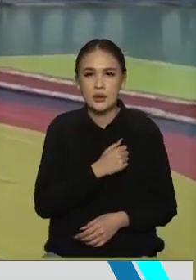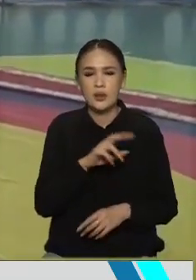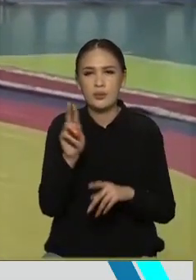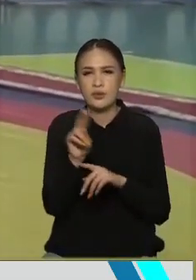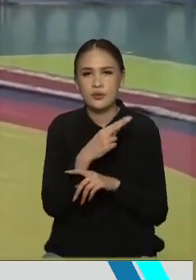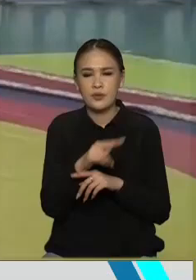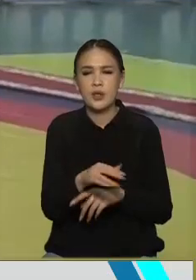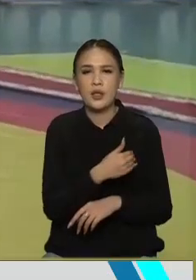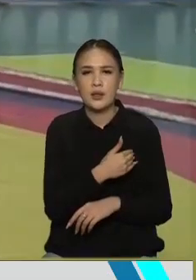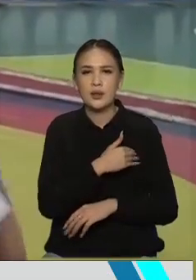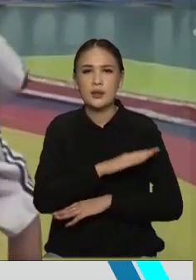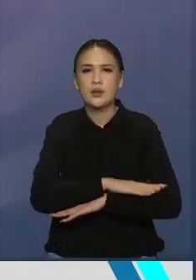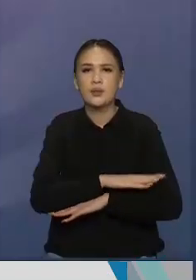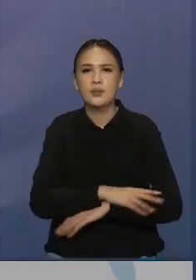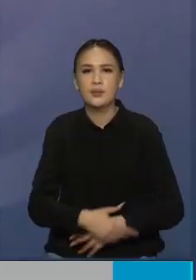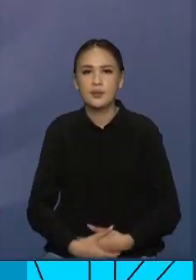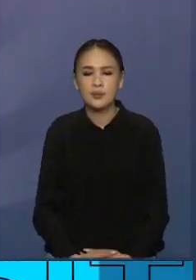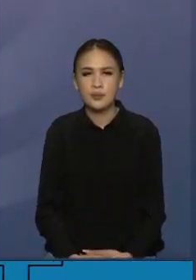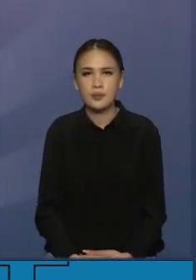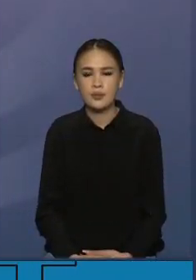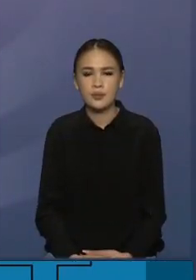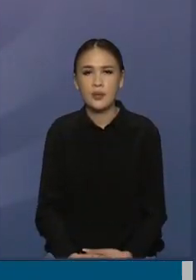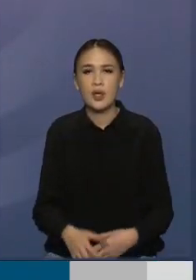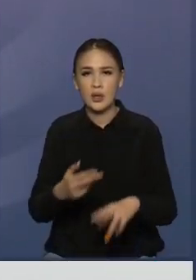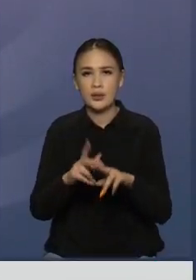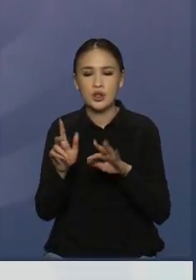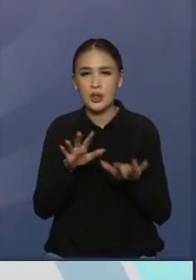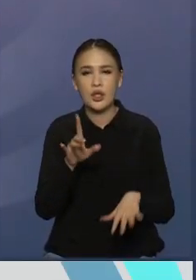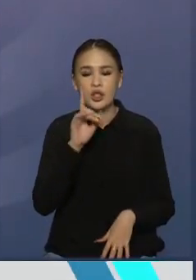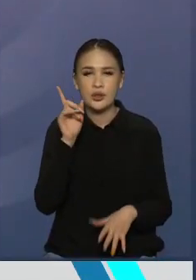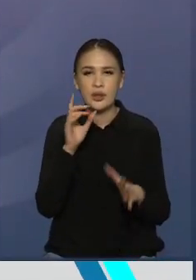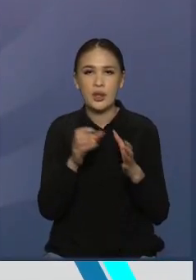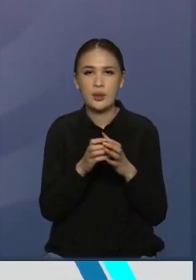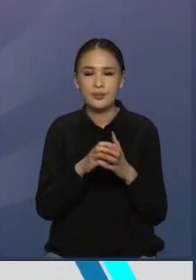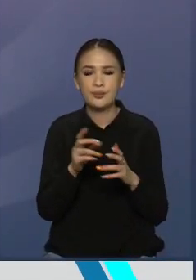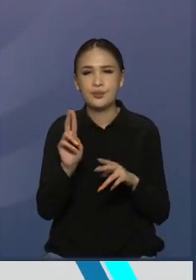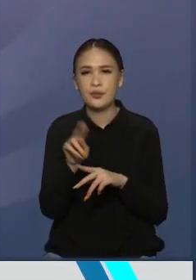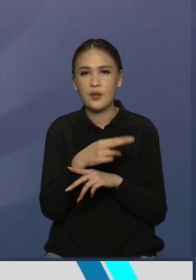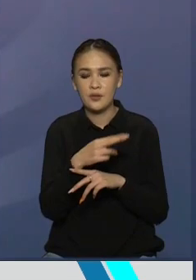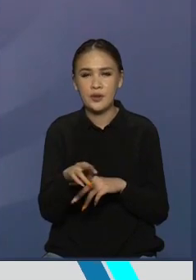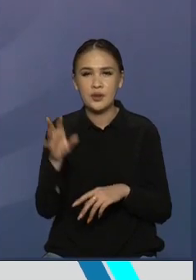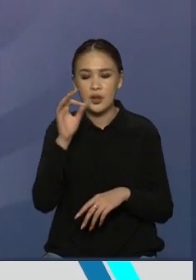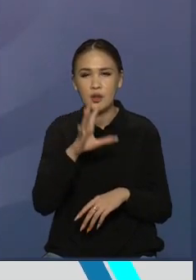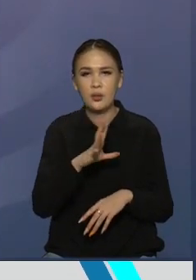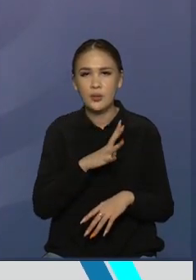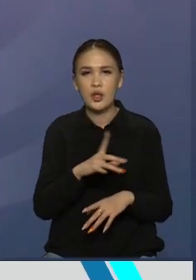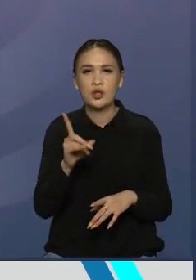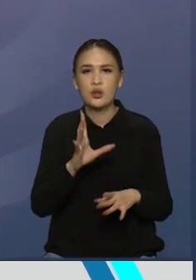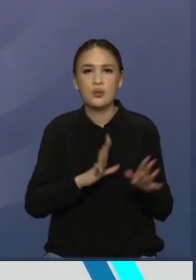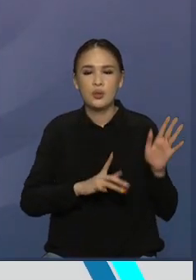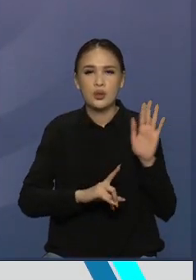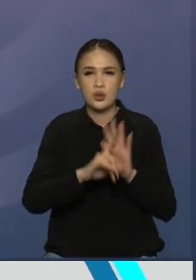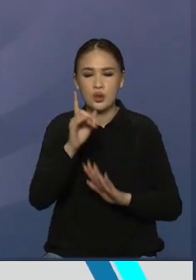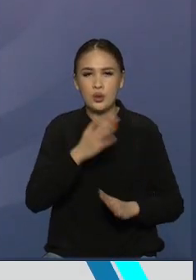жаңа серпін береді дейді. Бұл шара жастардың бойындағы әскери патриоттық тәрбиені сындыру, отанға деген